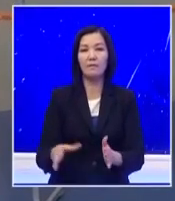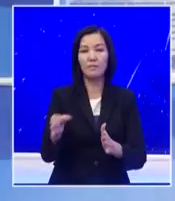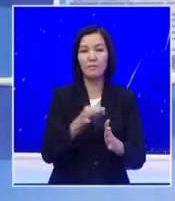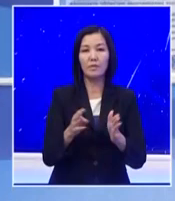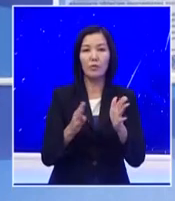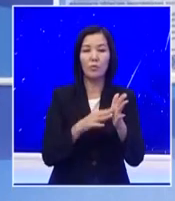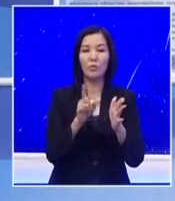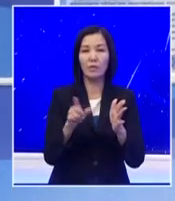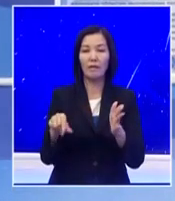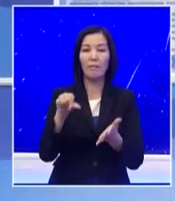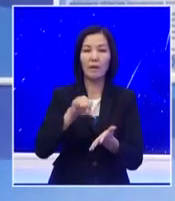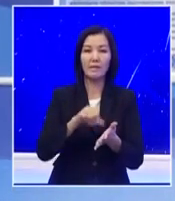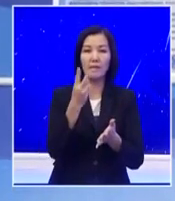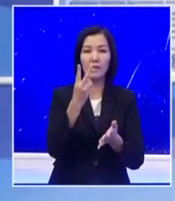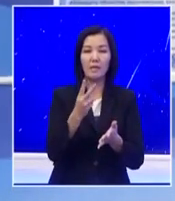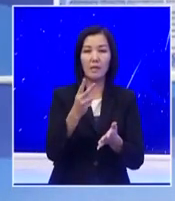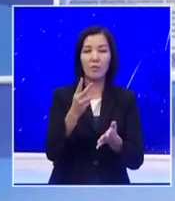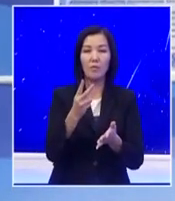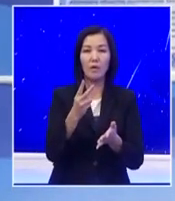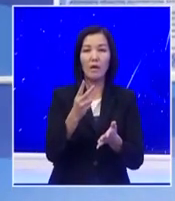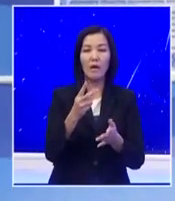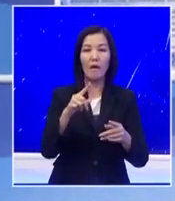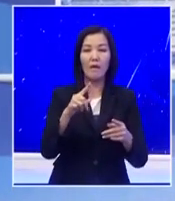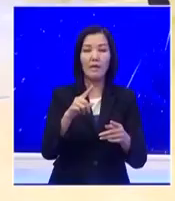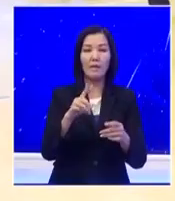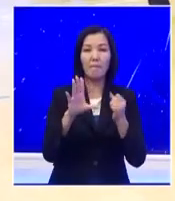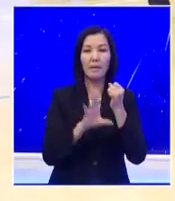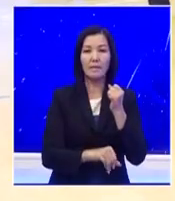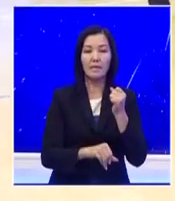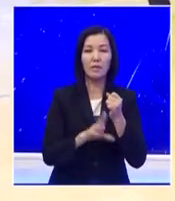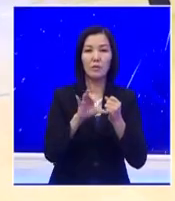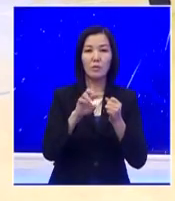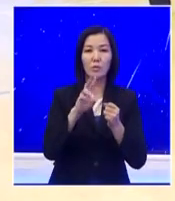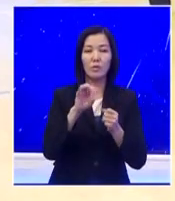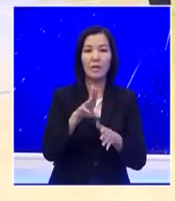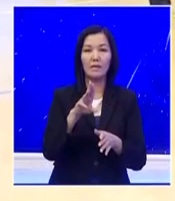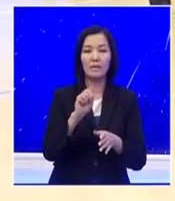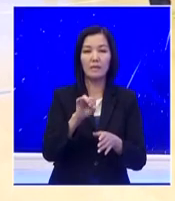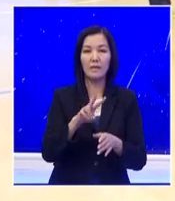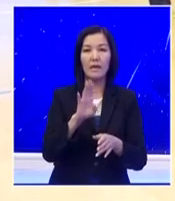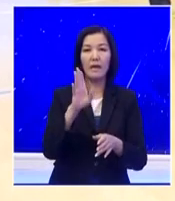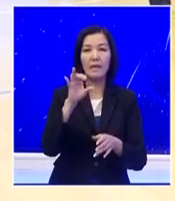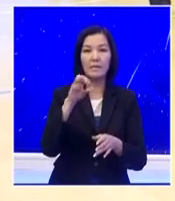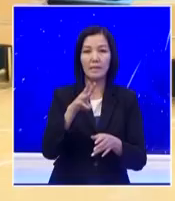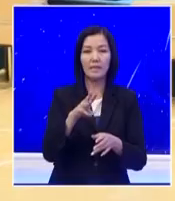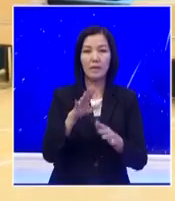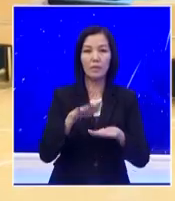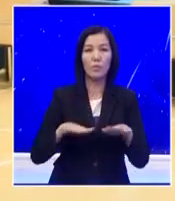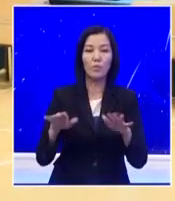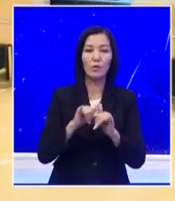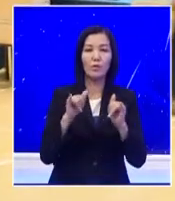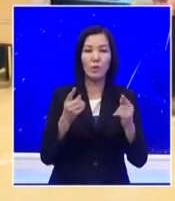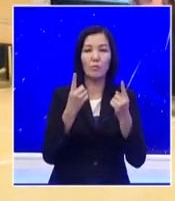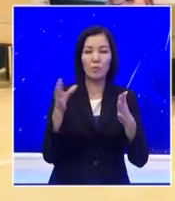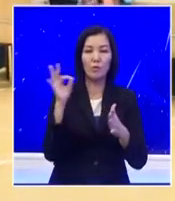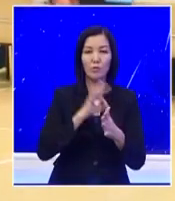9 үміткер қатысты. Оның екеуі ғана ақтық сынға жетті. Сұлтан Дүйсенбінов пен Әсет Қыдырманов. Екеуі де өңір дамуына сүбелі үлес